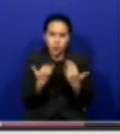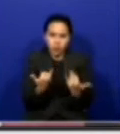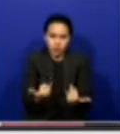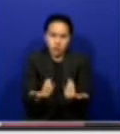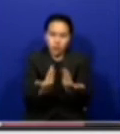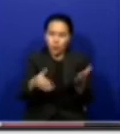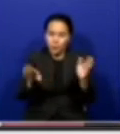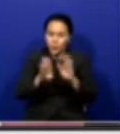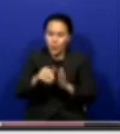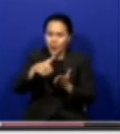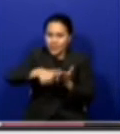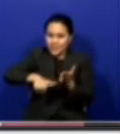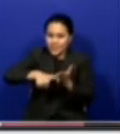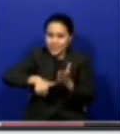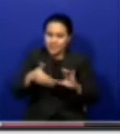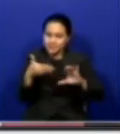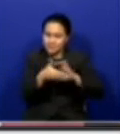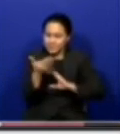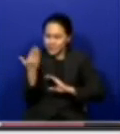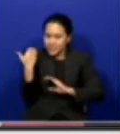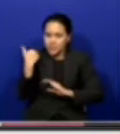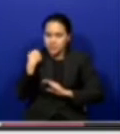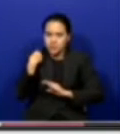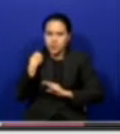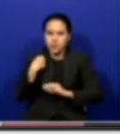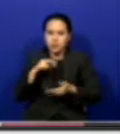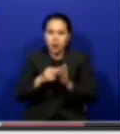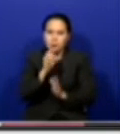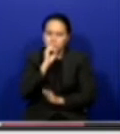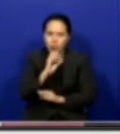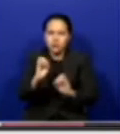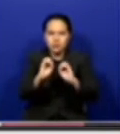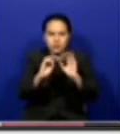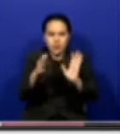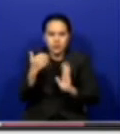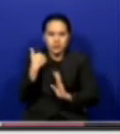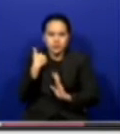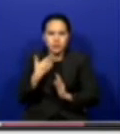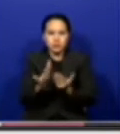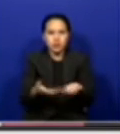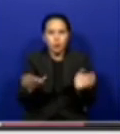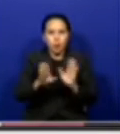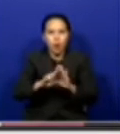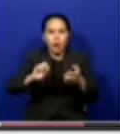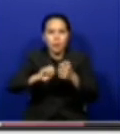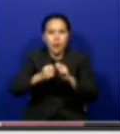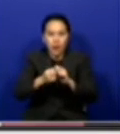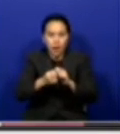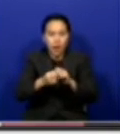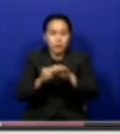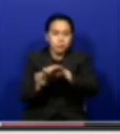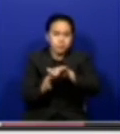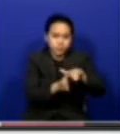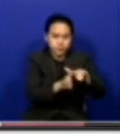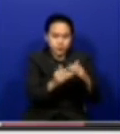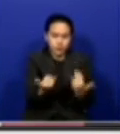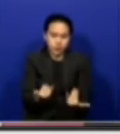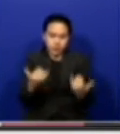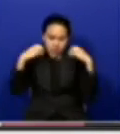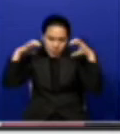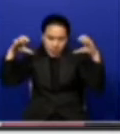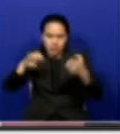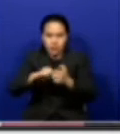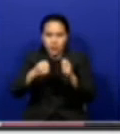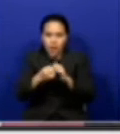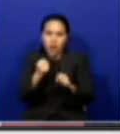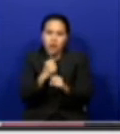ำเรียนท่านประธานไปก็สามารถยืนยันได้ปัญหาของรัฐบาลในขณะนี้คือจะสร้างกำลังซื้